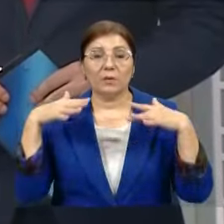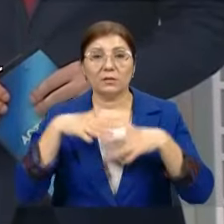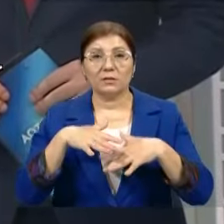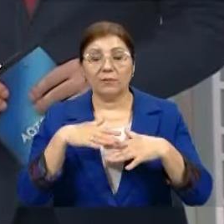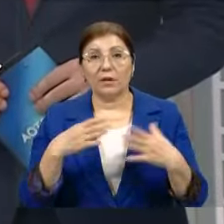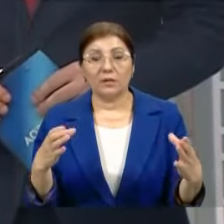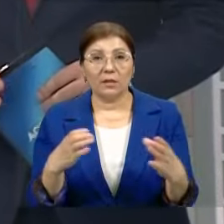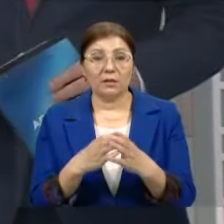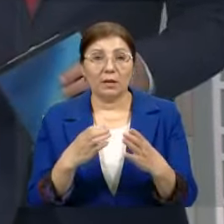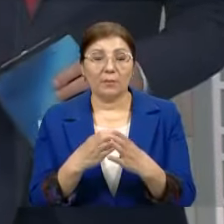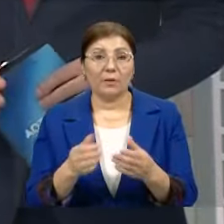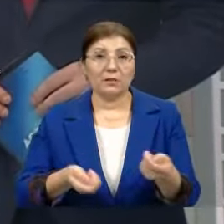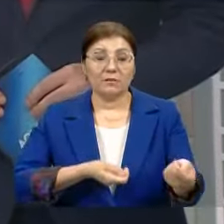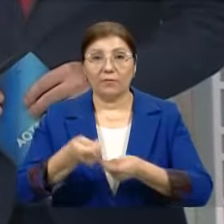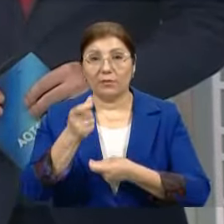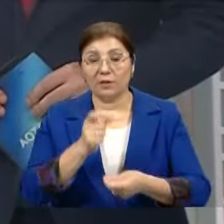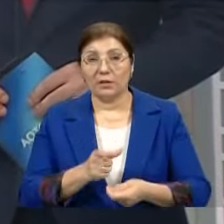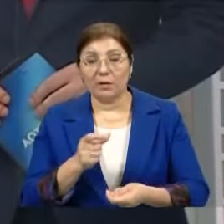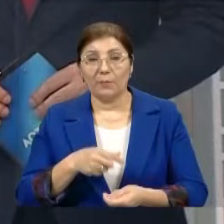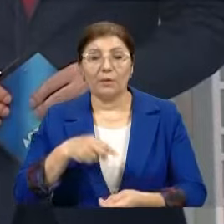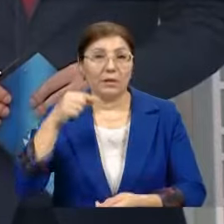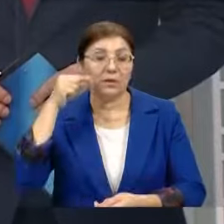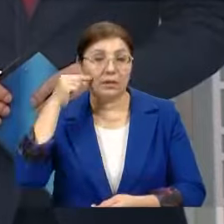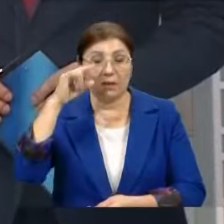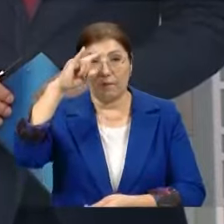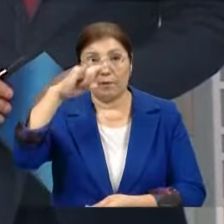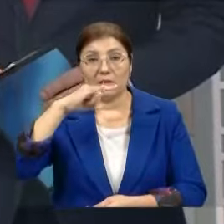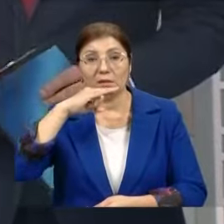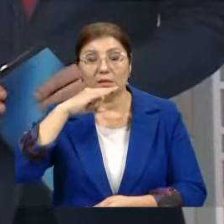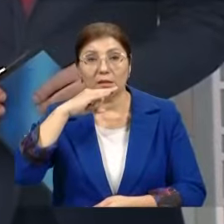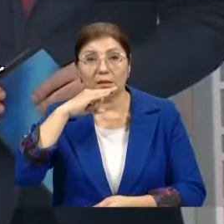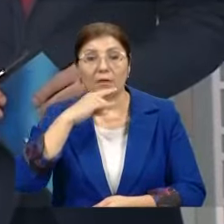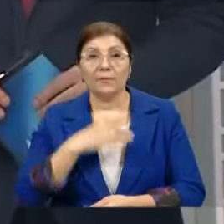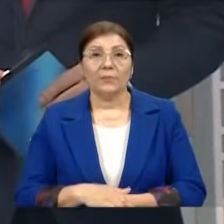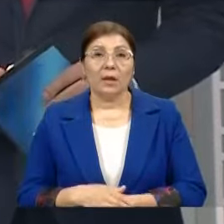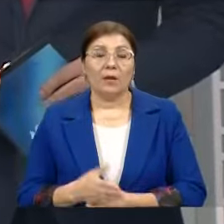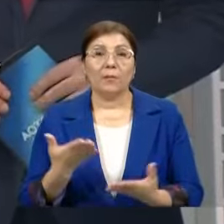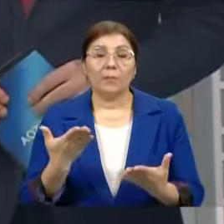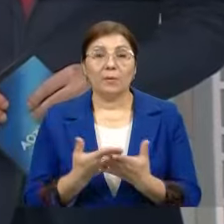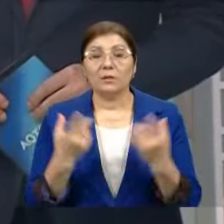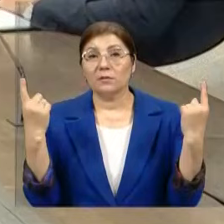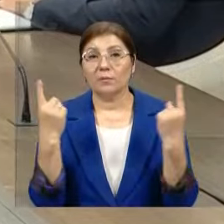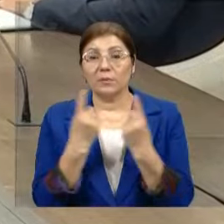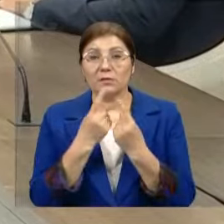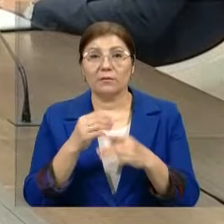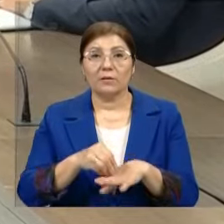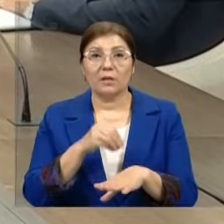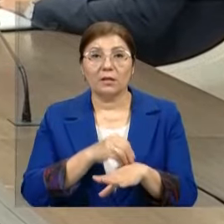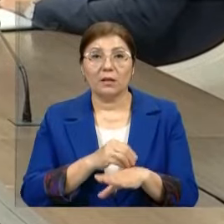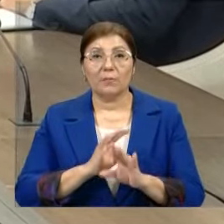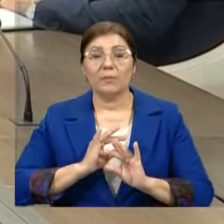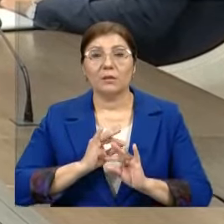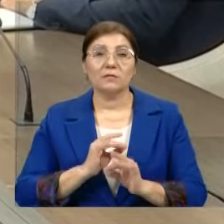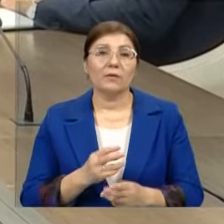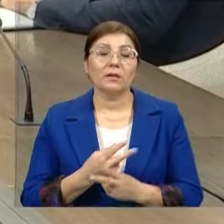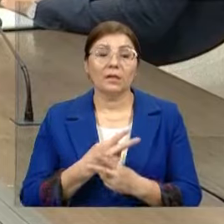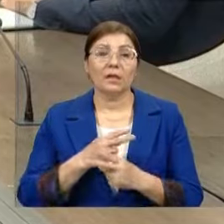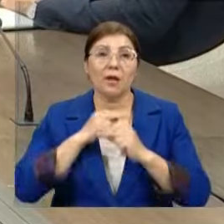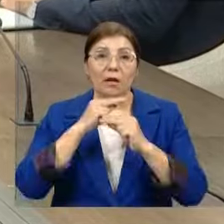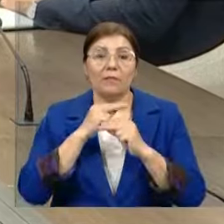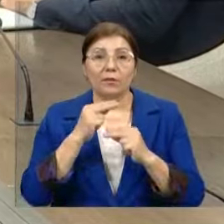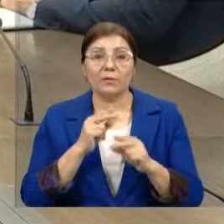главе с чрезвычайным и полномочным послом Китая в Казахстане Джан Сяо. В ходе официальной встречи Аким области акцентировал внимание на том,